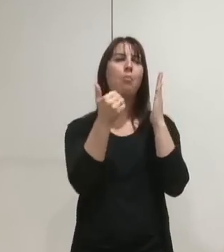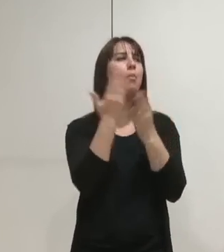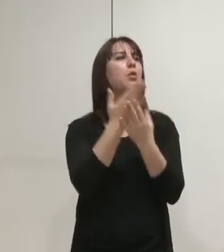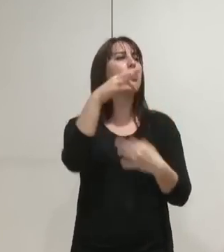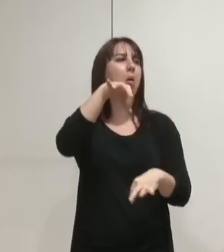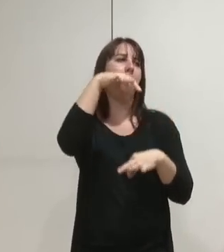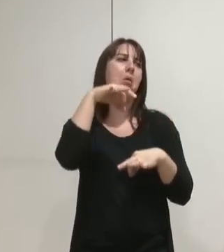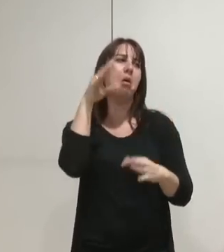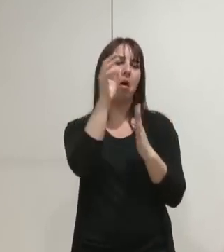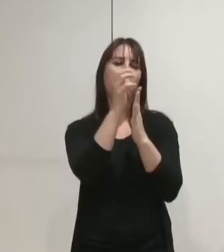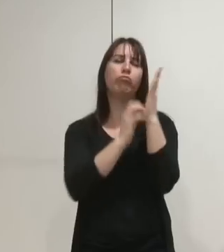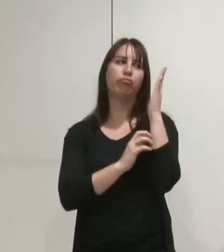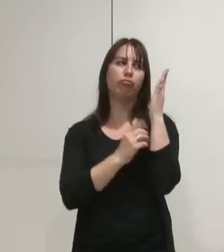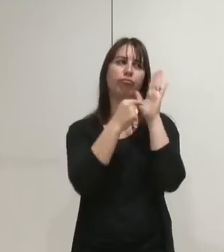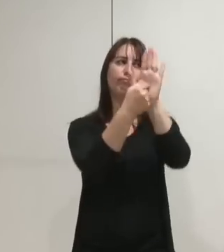document